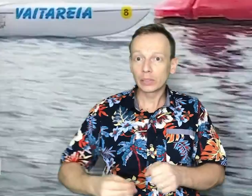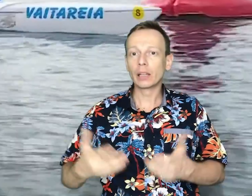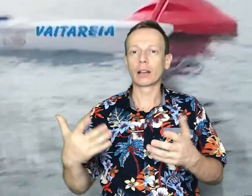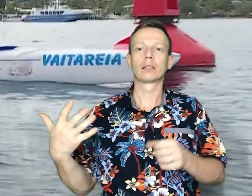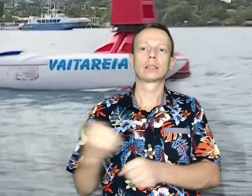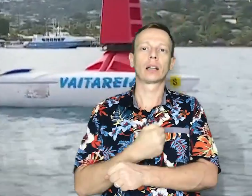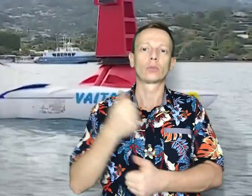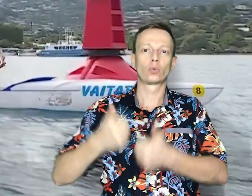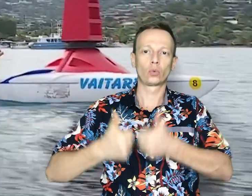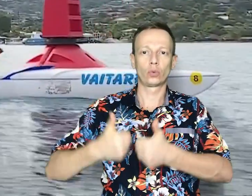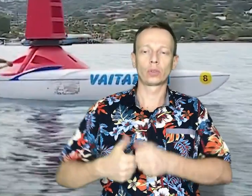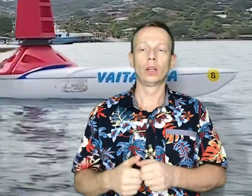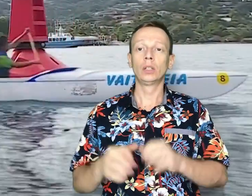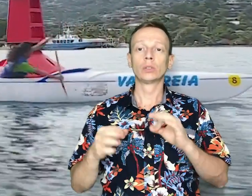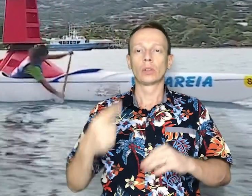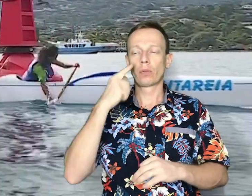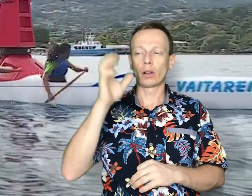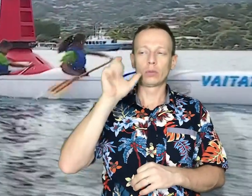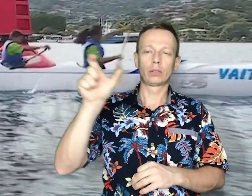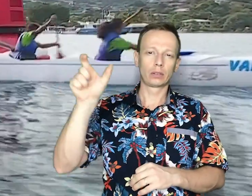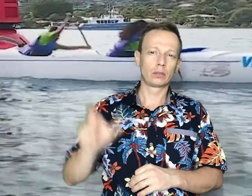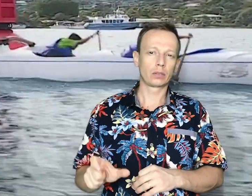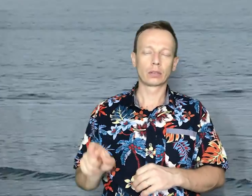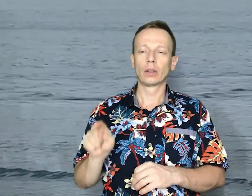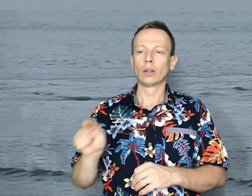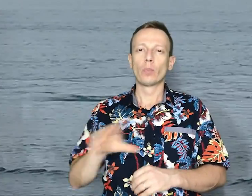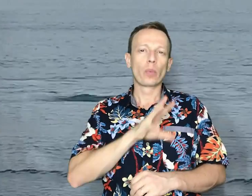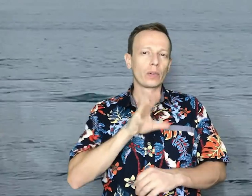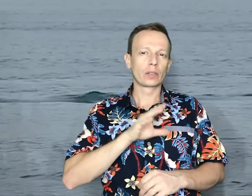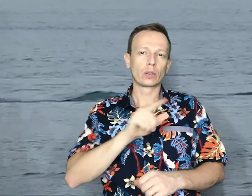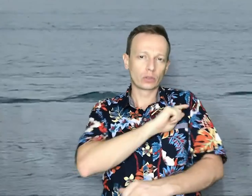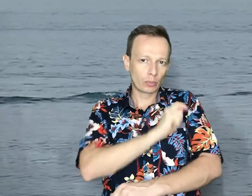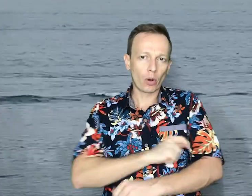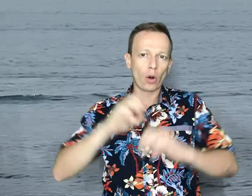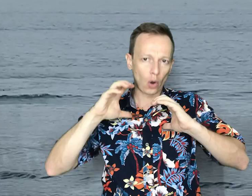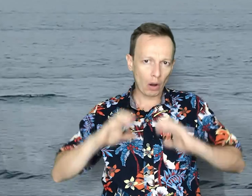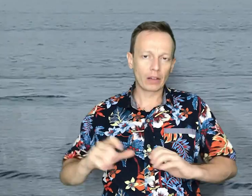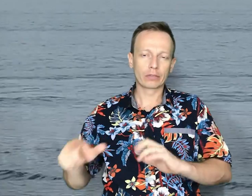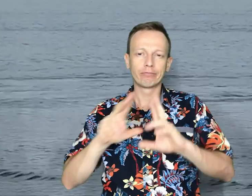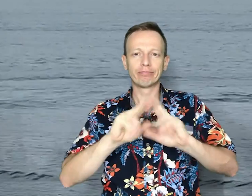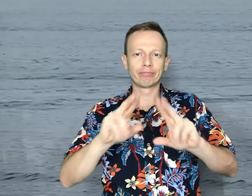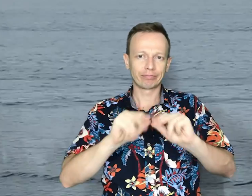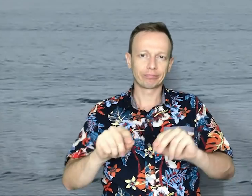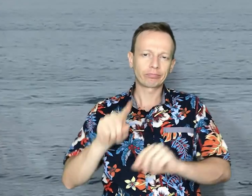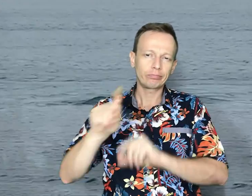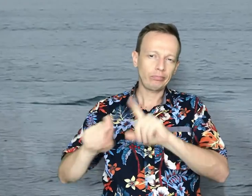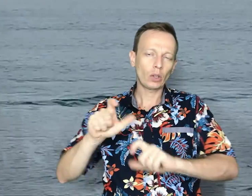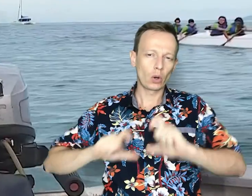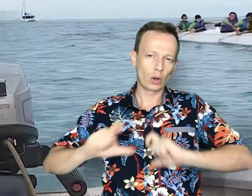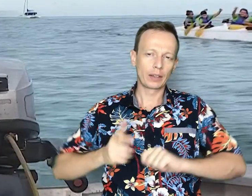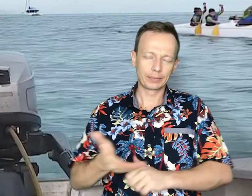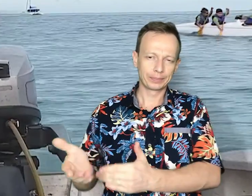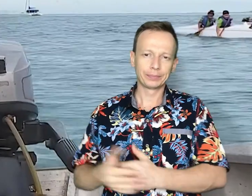Ma'a Tuani Ariotima, professeur d'EPS au collège NDA, interviewé par Sandroli et Nicolas Suir. Il y a 14